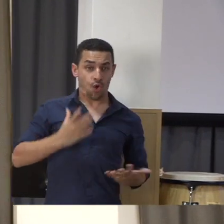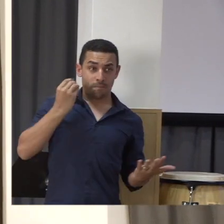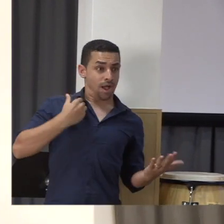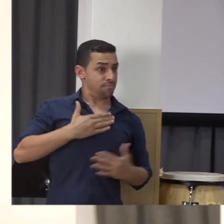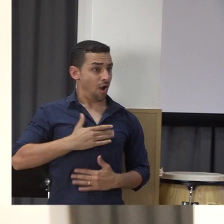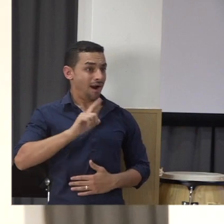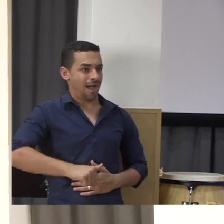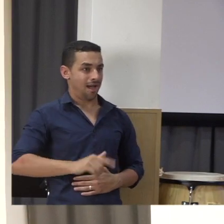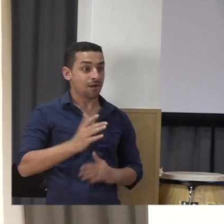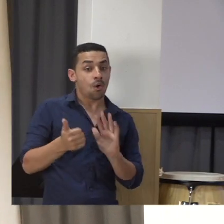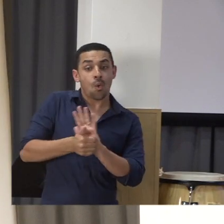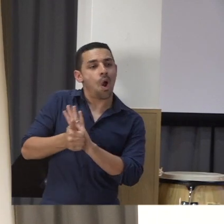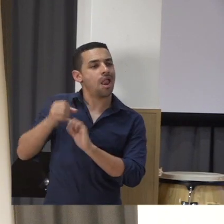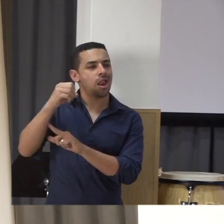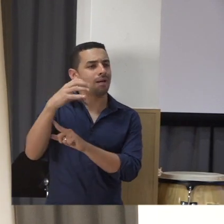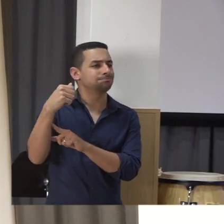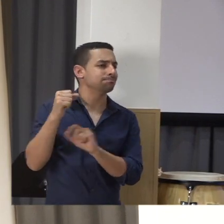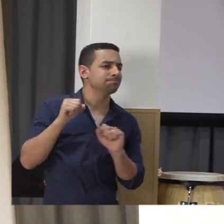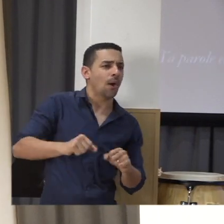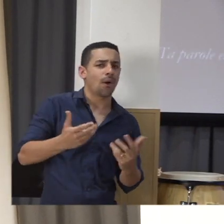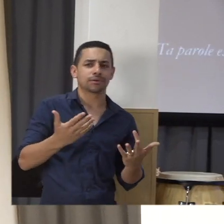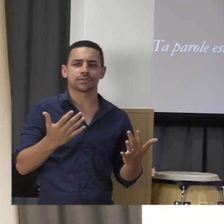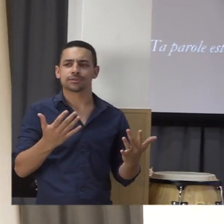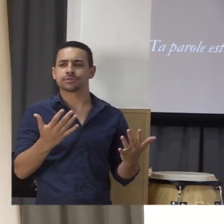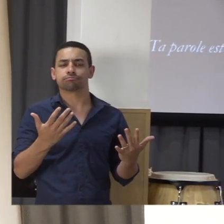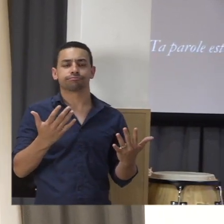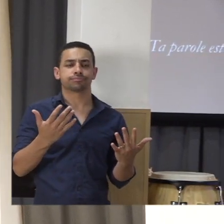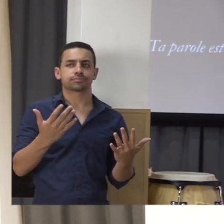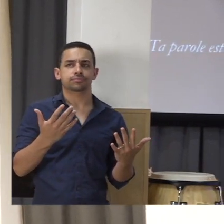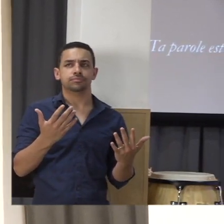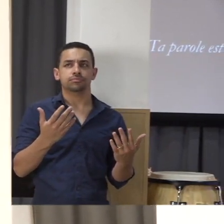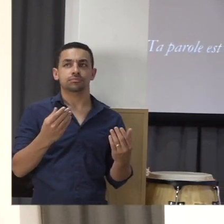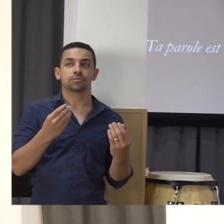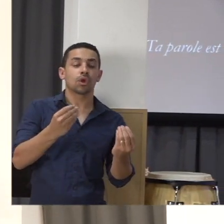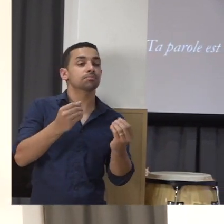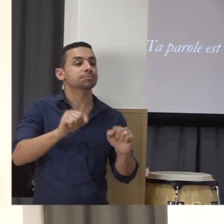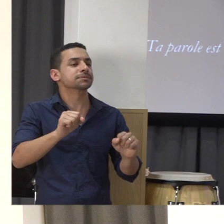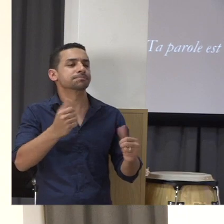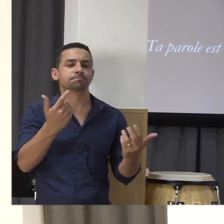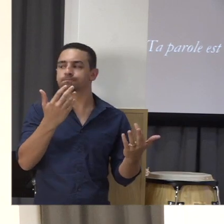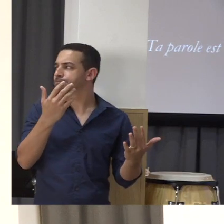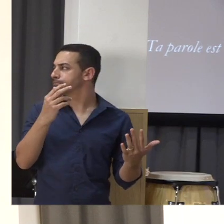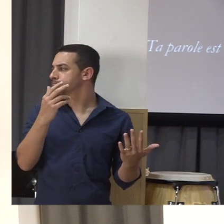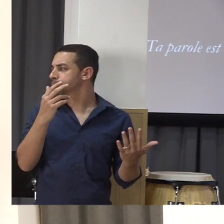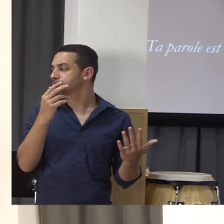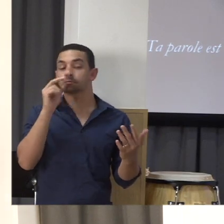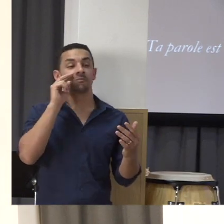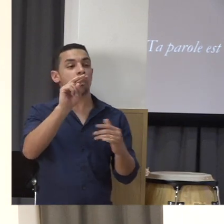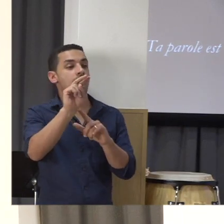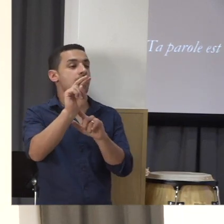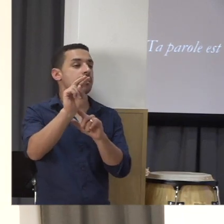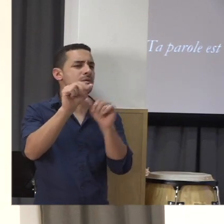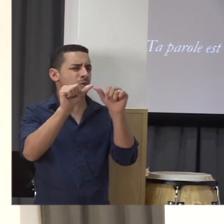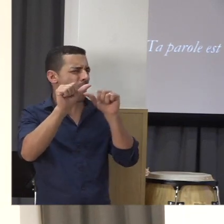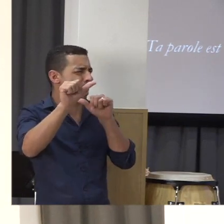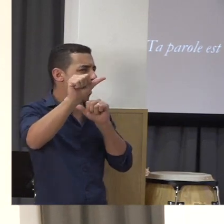donc la fonction de la lampe ne te permettra pas, en tout cas, ne te permettra pas de voir